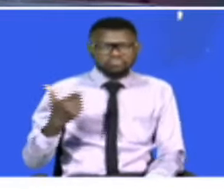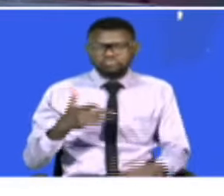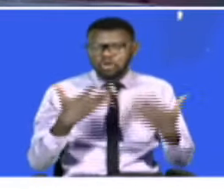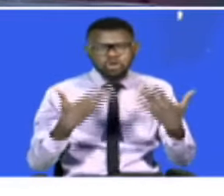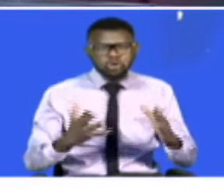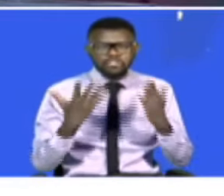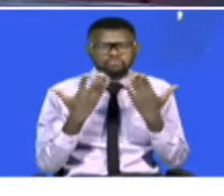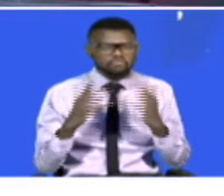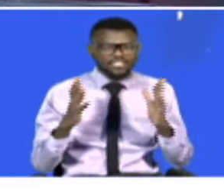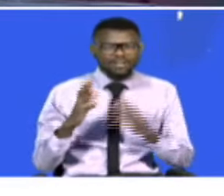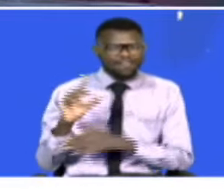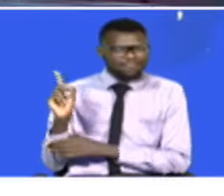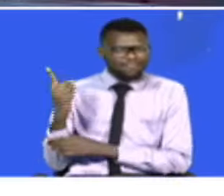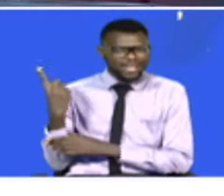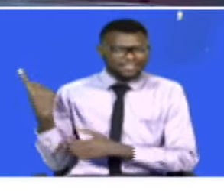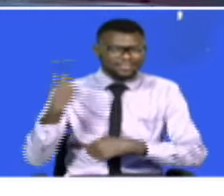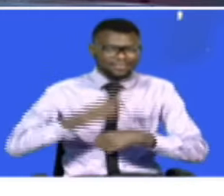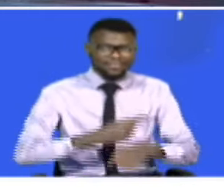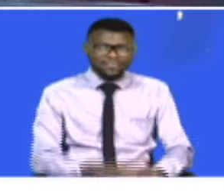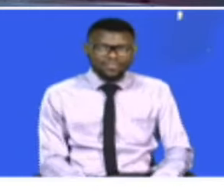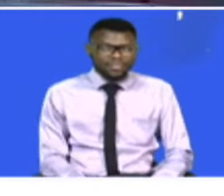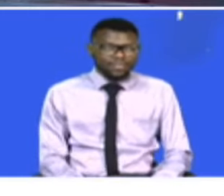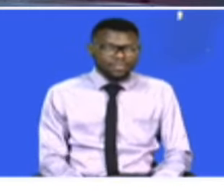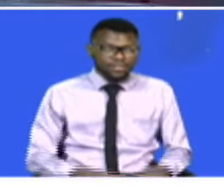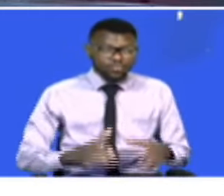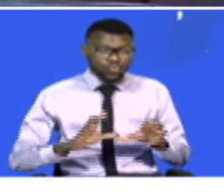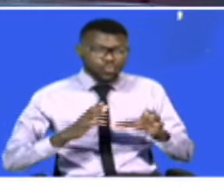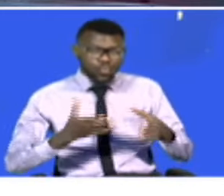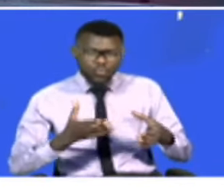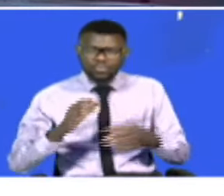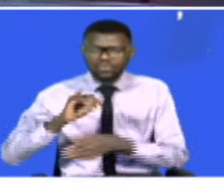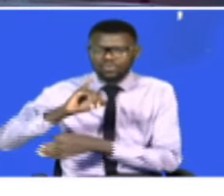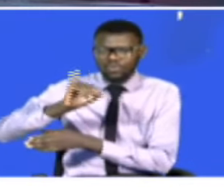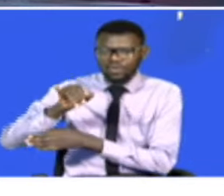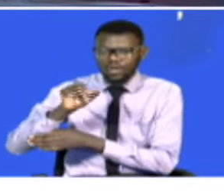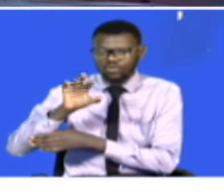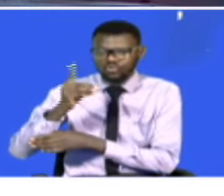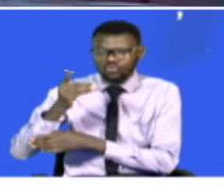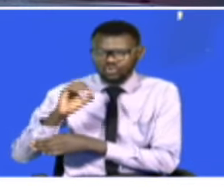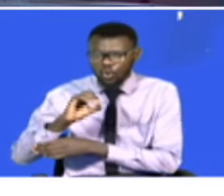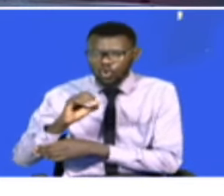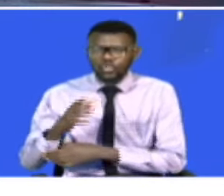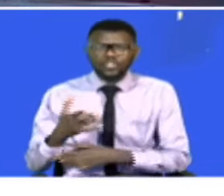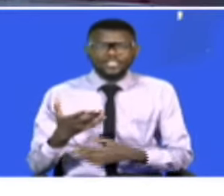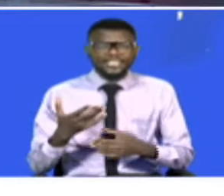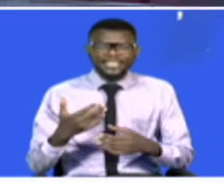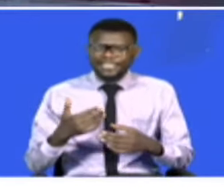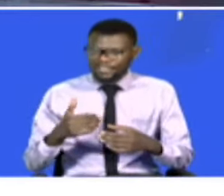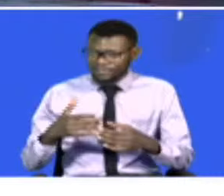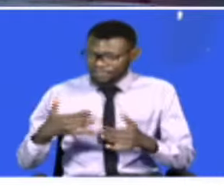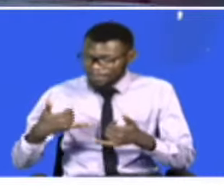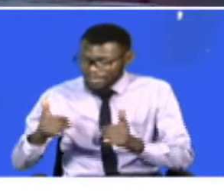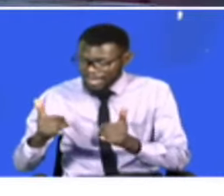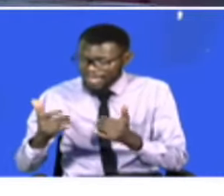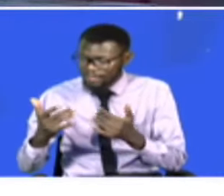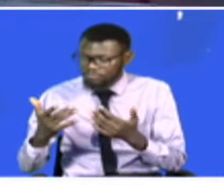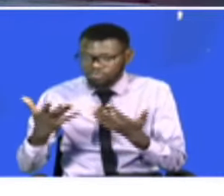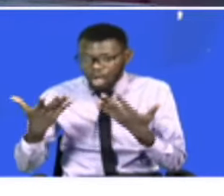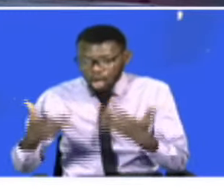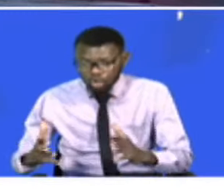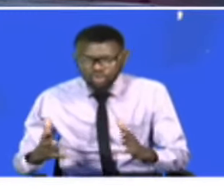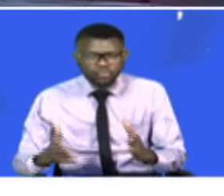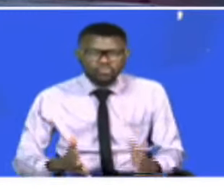kwanza. Nafikiri judo hako mbali sana. Manake unacheza ukibanduliwa unabiri ndege. Kwa nini unajua? Kwa